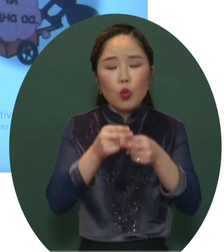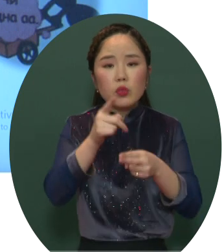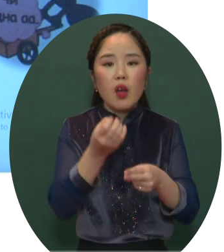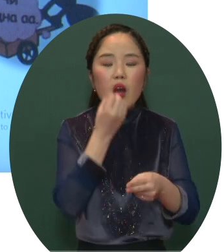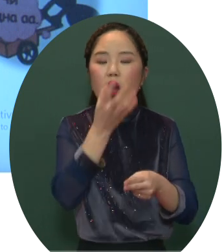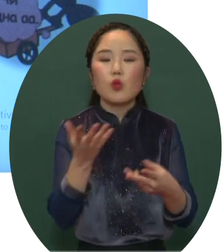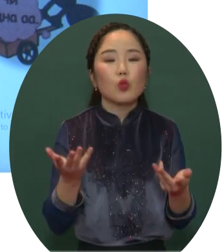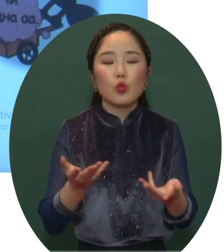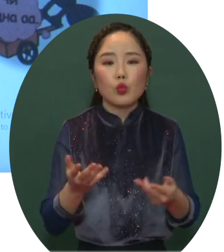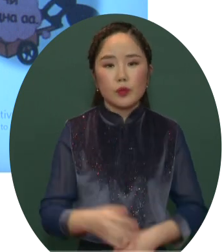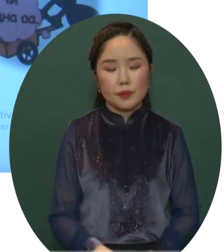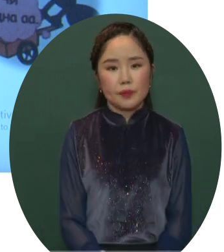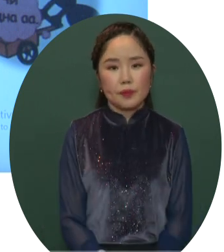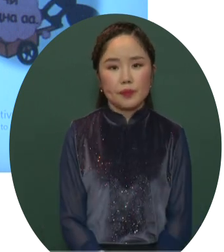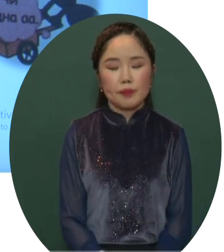вэ?